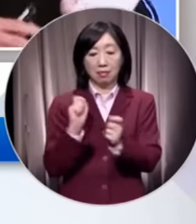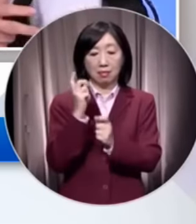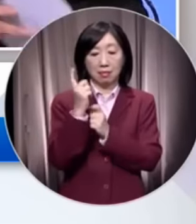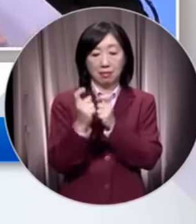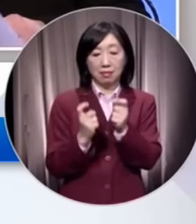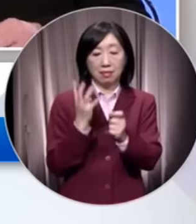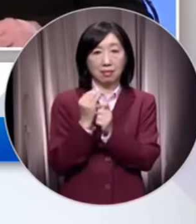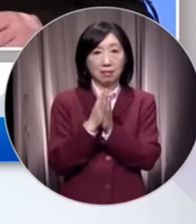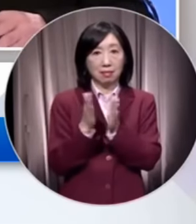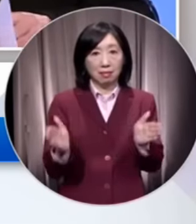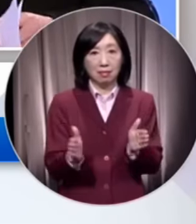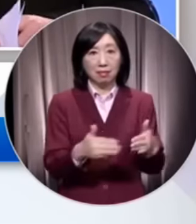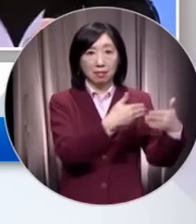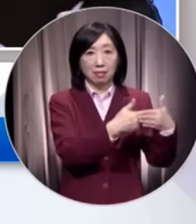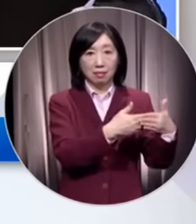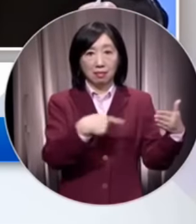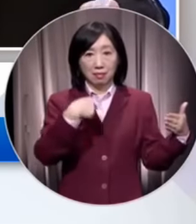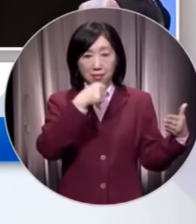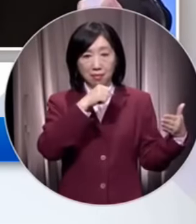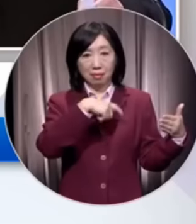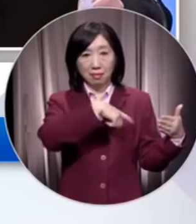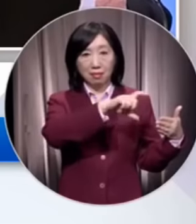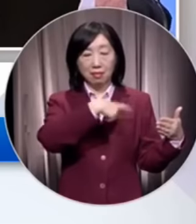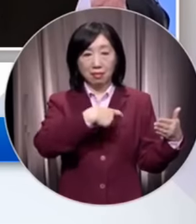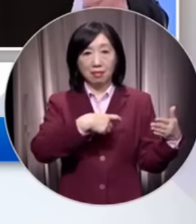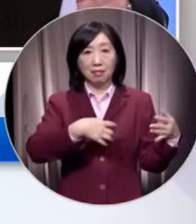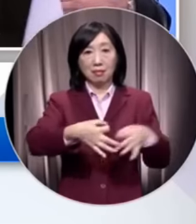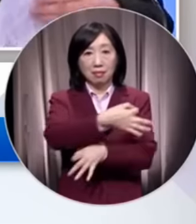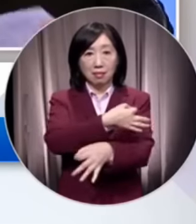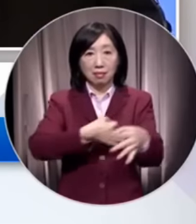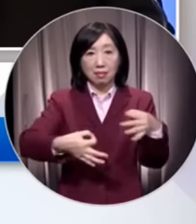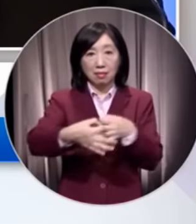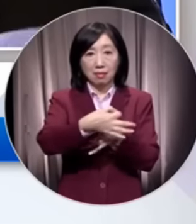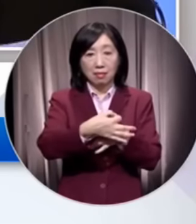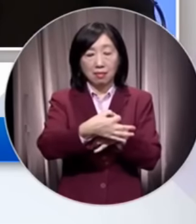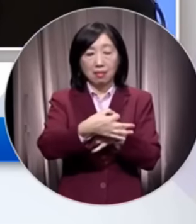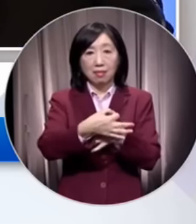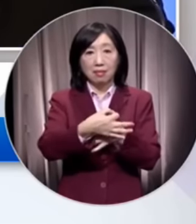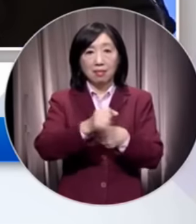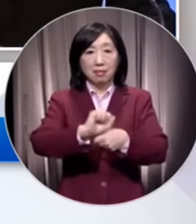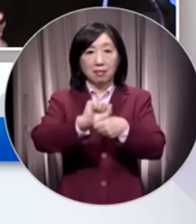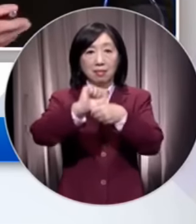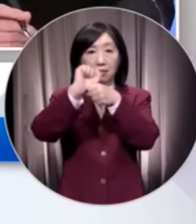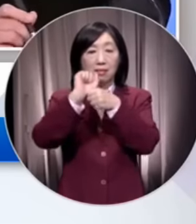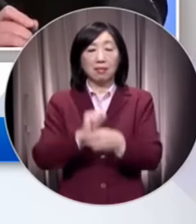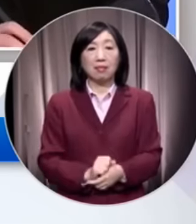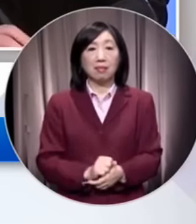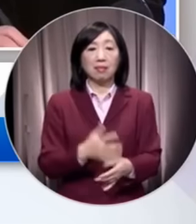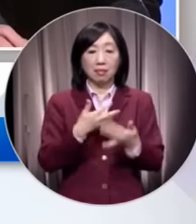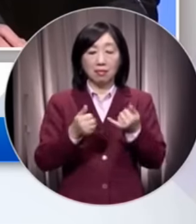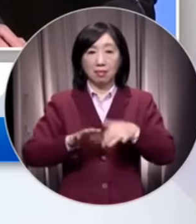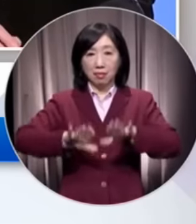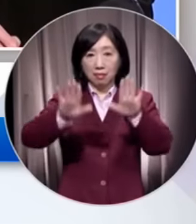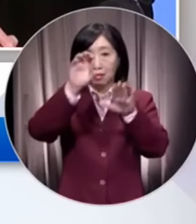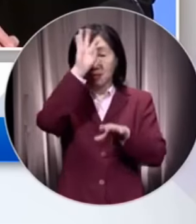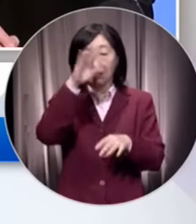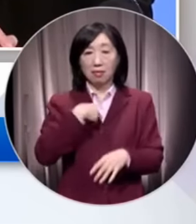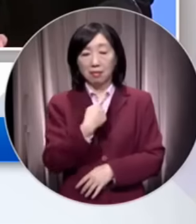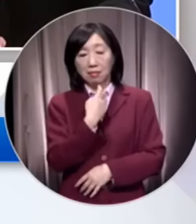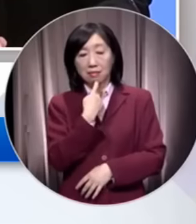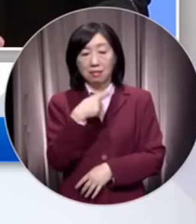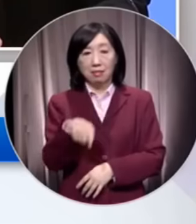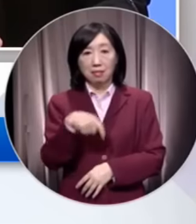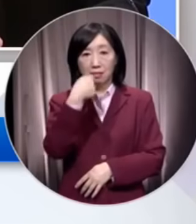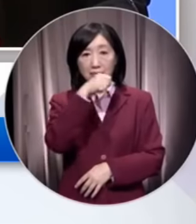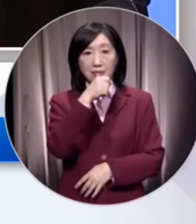以来，两岸交流中的经贸往来是越来越密切。虽然民进党始终怀疑台